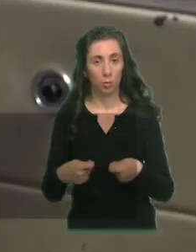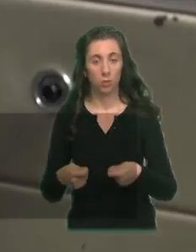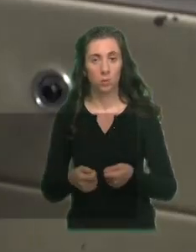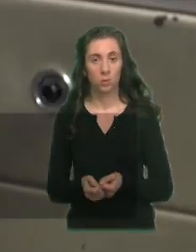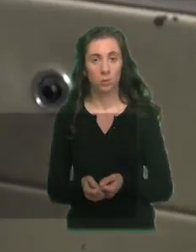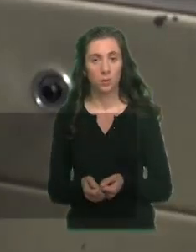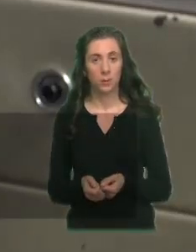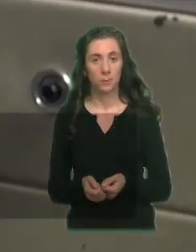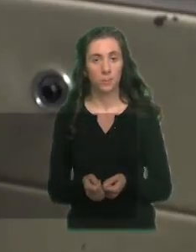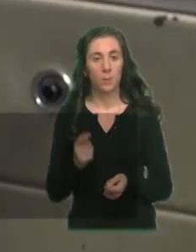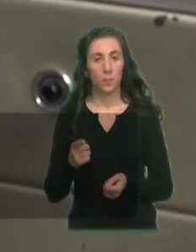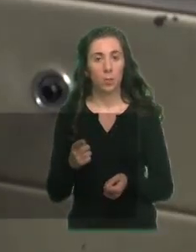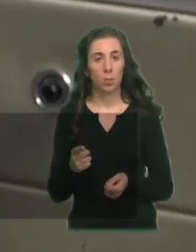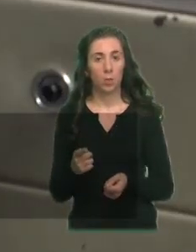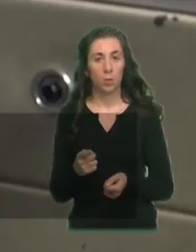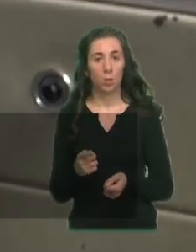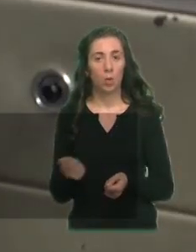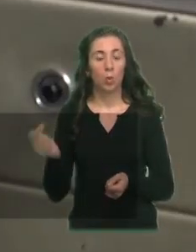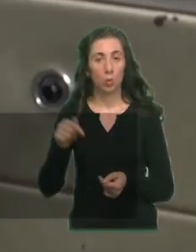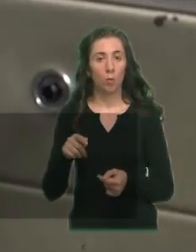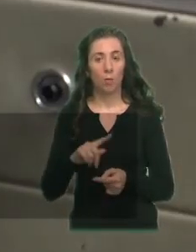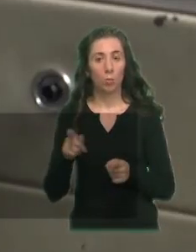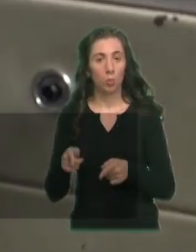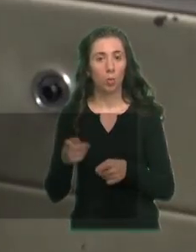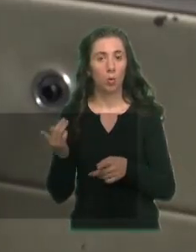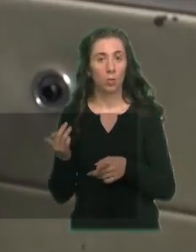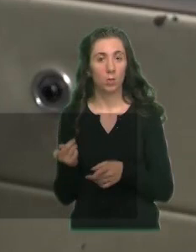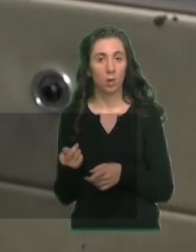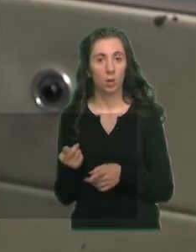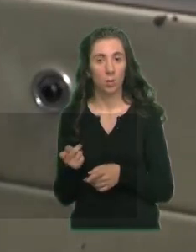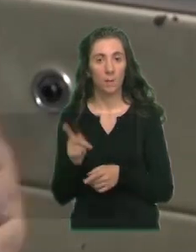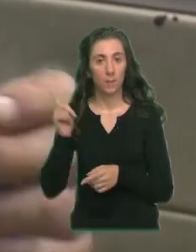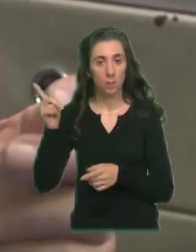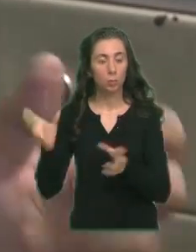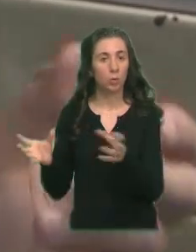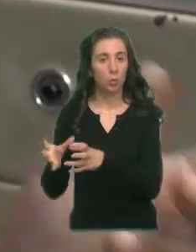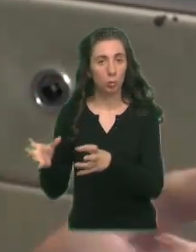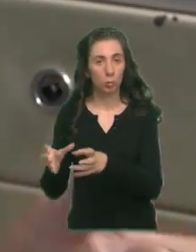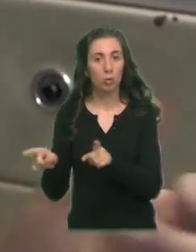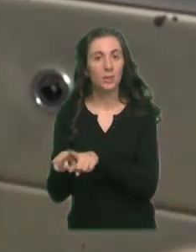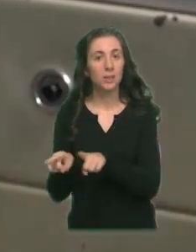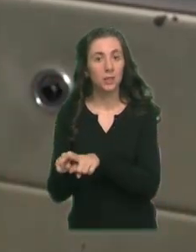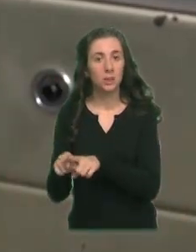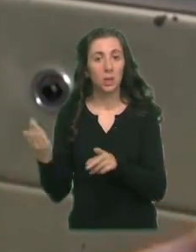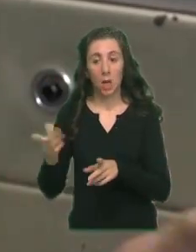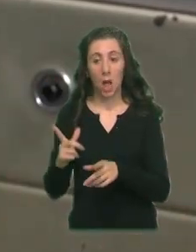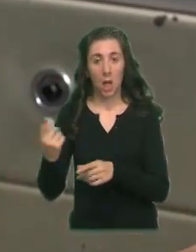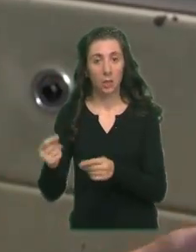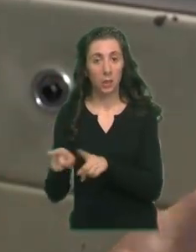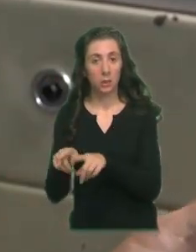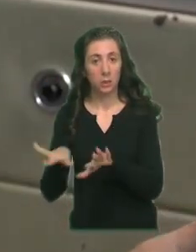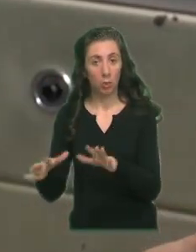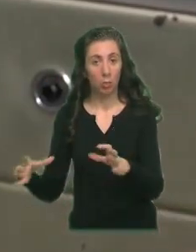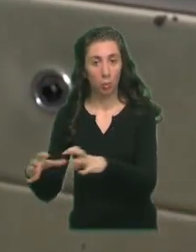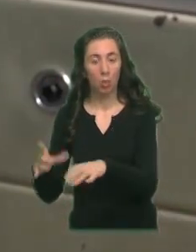i to je vjerojatno i dovelo do toga da oni tamo se druže isti, pa kad si sa istim